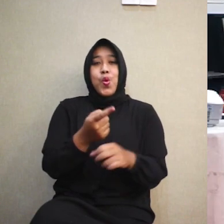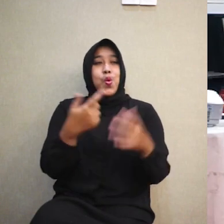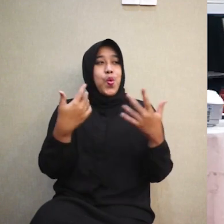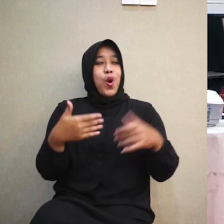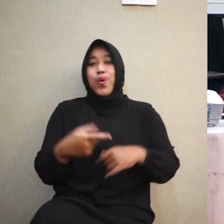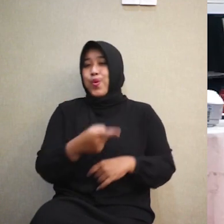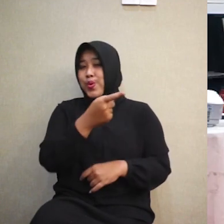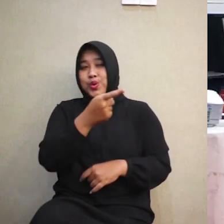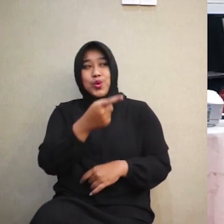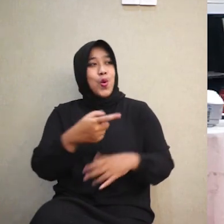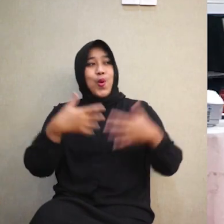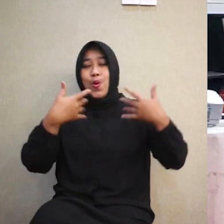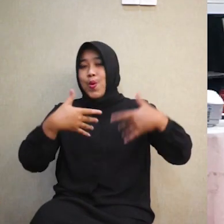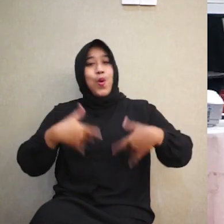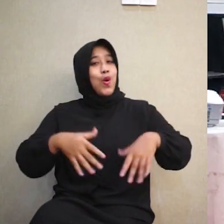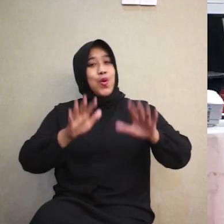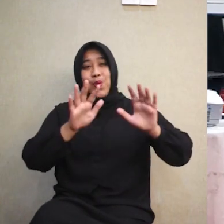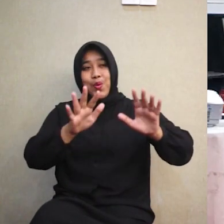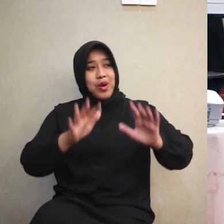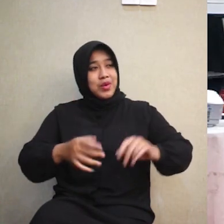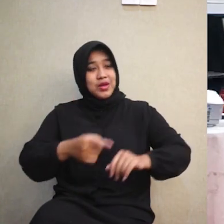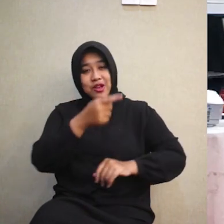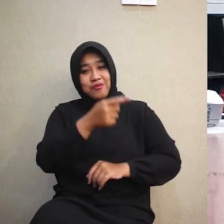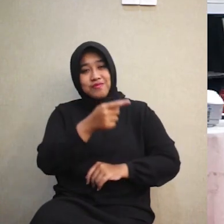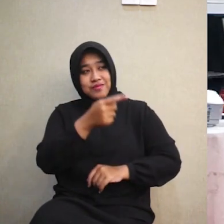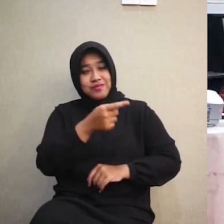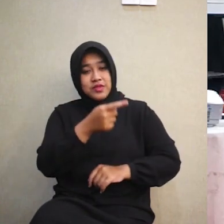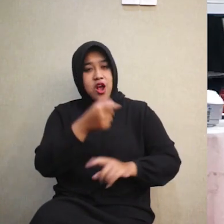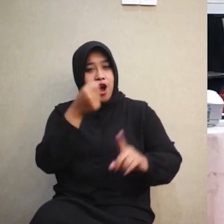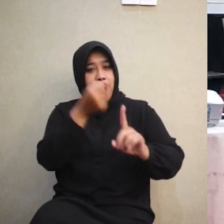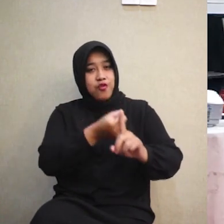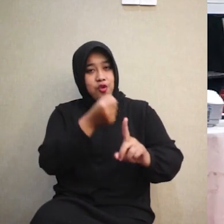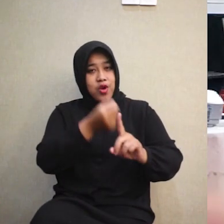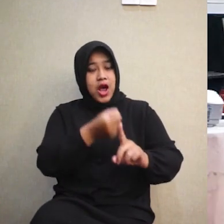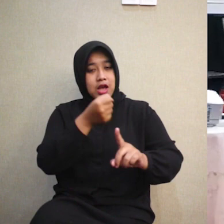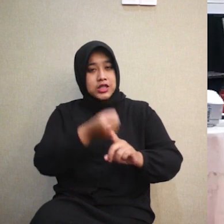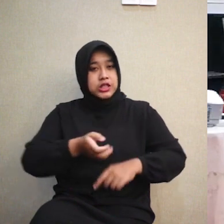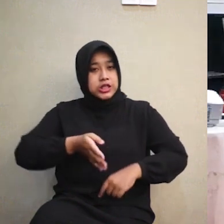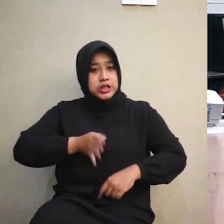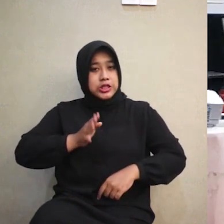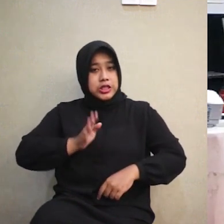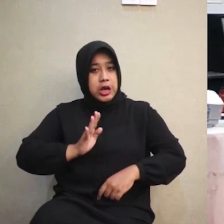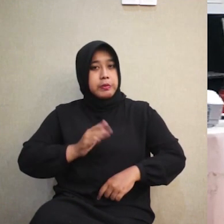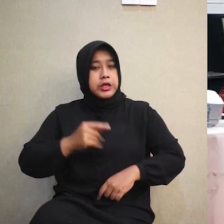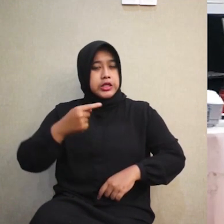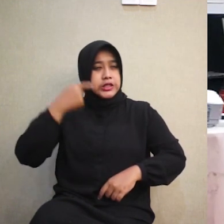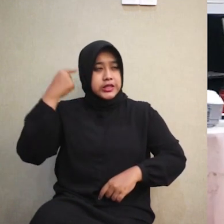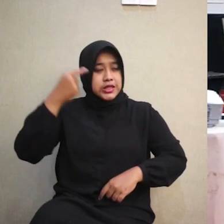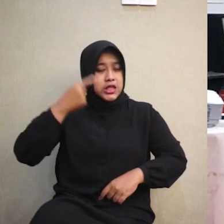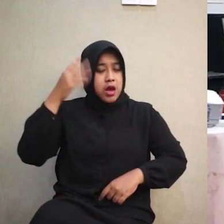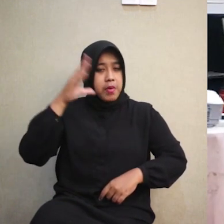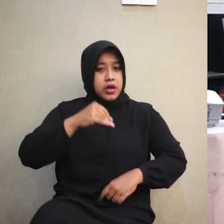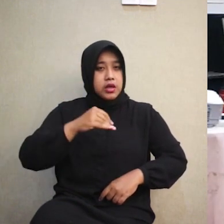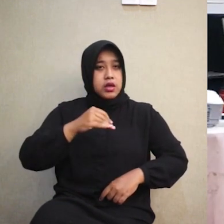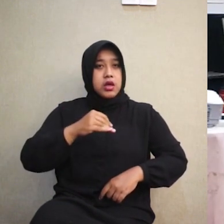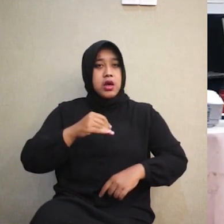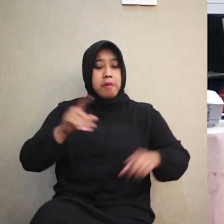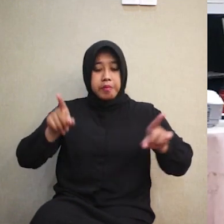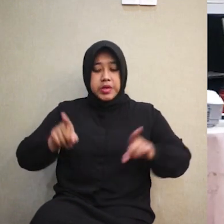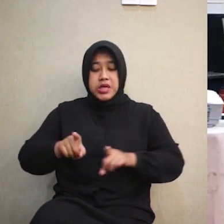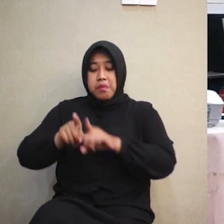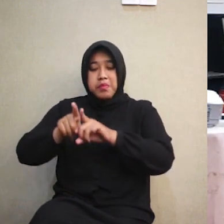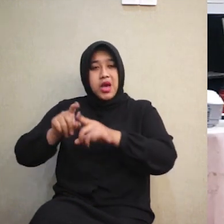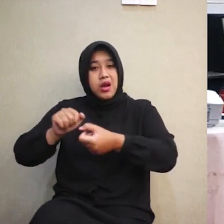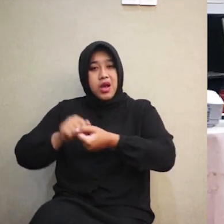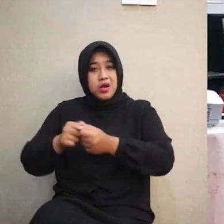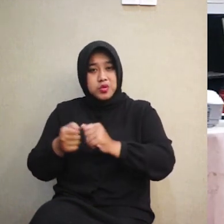Inayah jadi beliau adalah Creator advokasi Sigap yang sehari-hari itu kerjaannya itu pendampingan kasus gitu dan